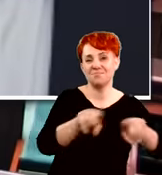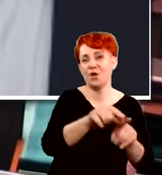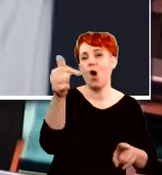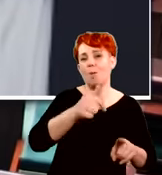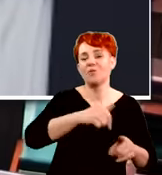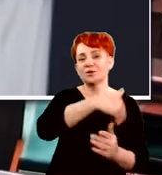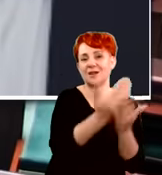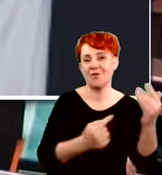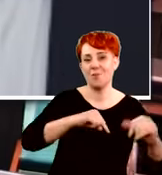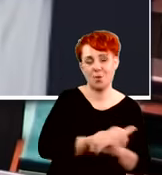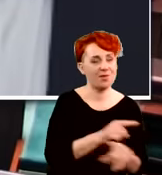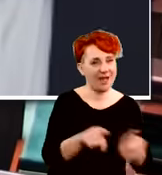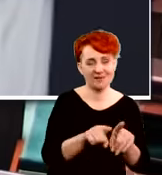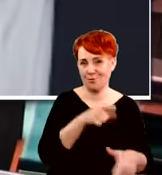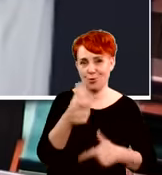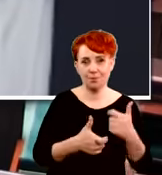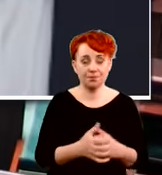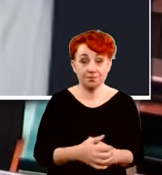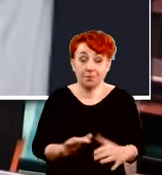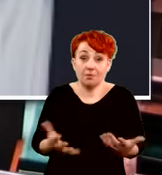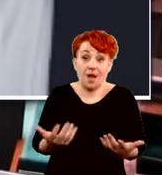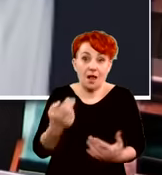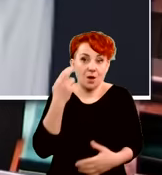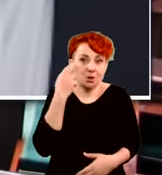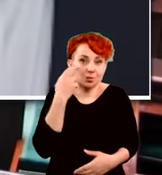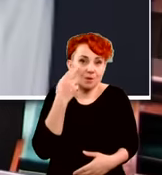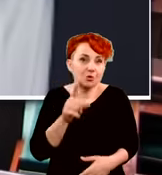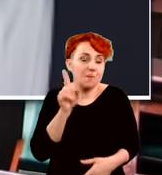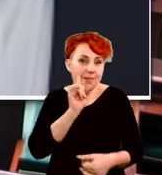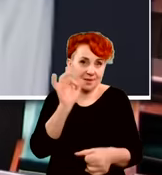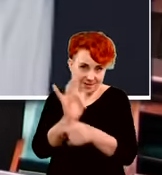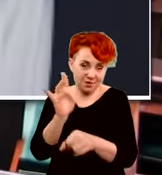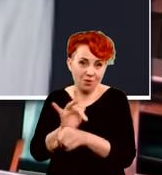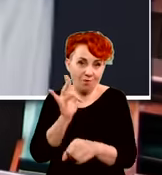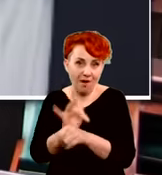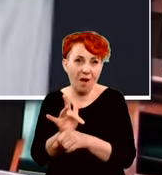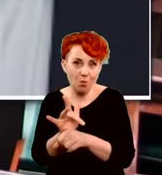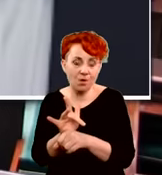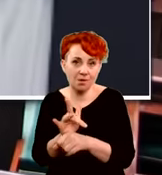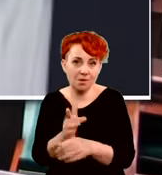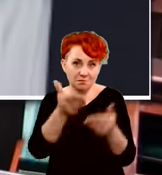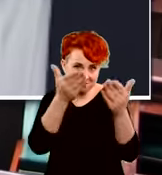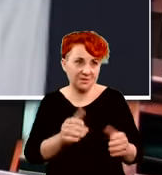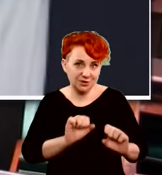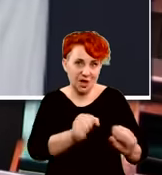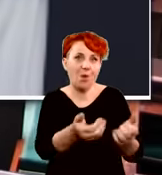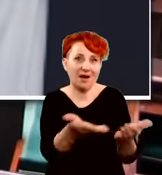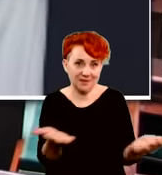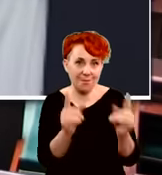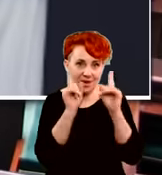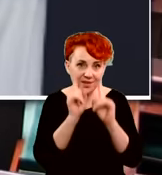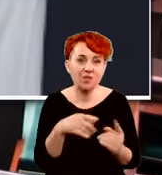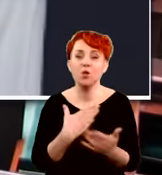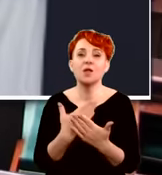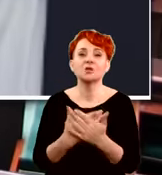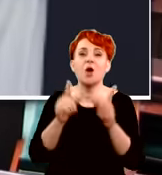ale ja rozumiem, że pan był krytyczny wobec takich działań, więc dlaczego pan